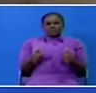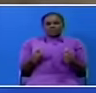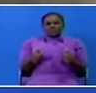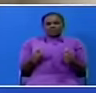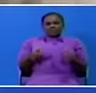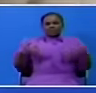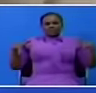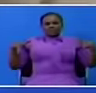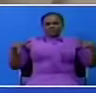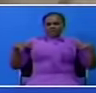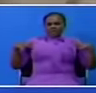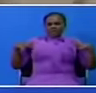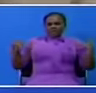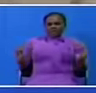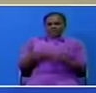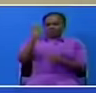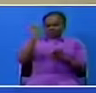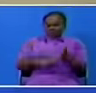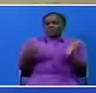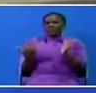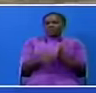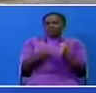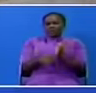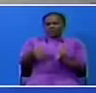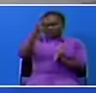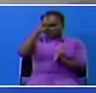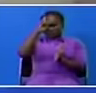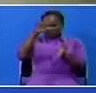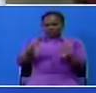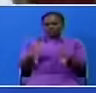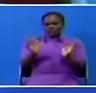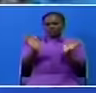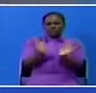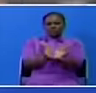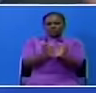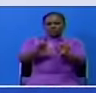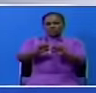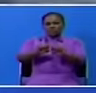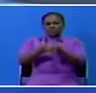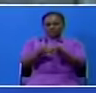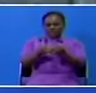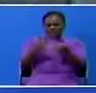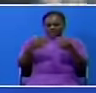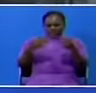Ujeuri wao hata hivyo uliwatumbukia nyongo walipokamatwa na maafisa wa polisi kwa kukiuka haki za